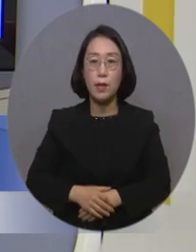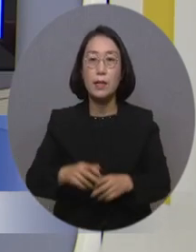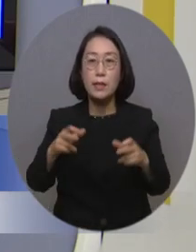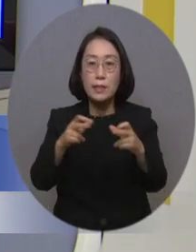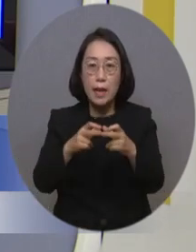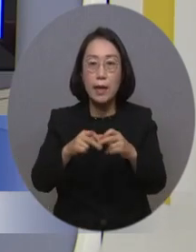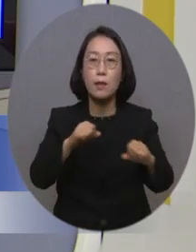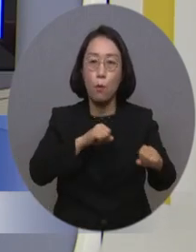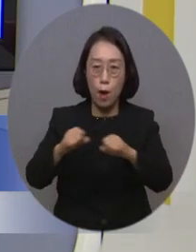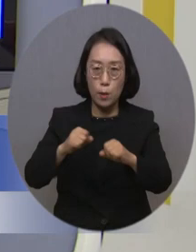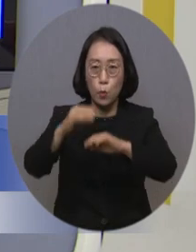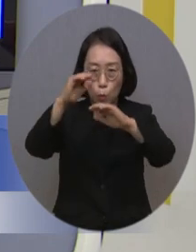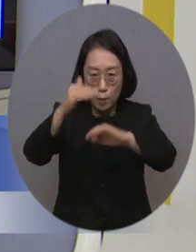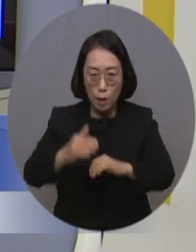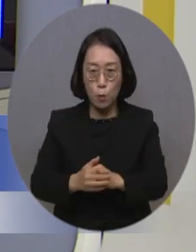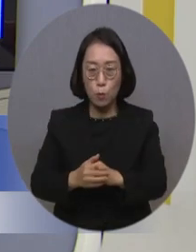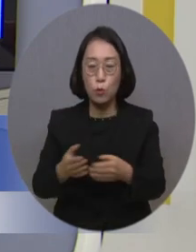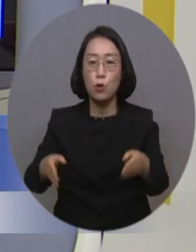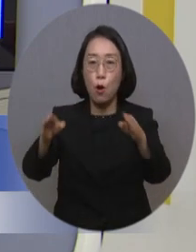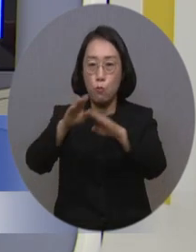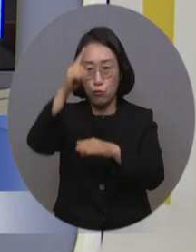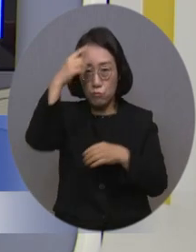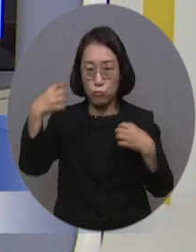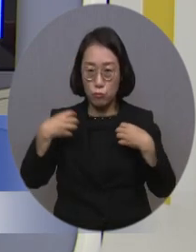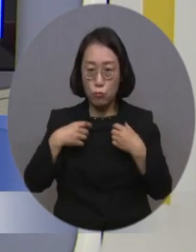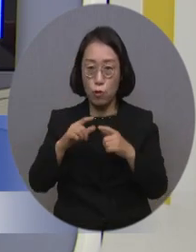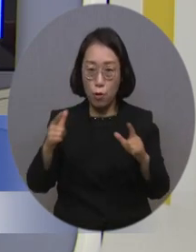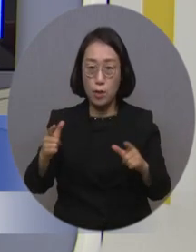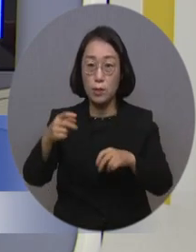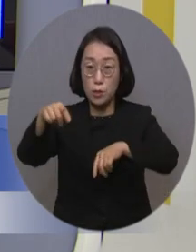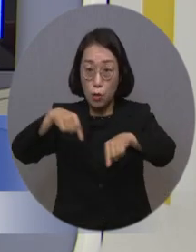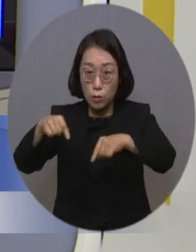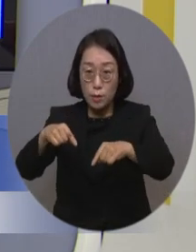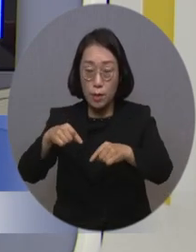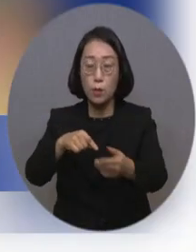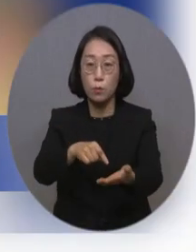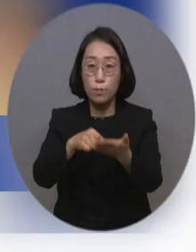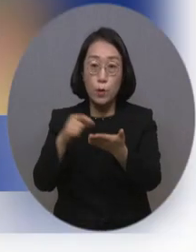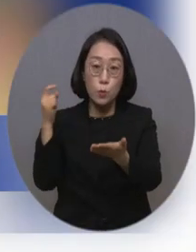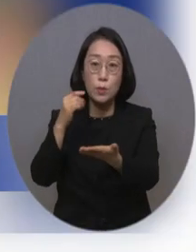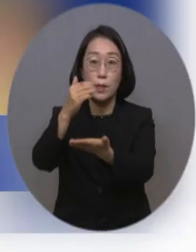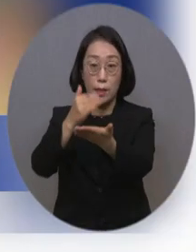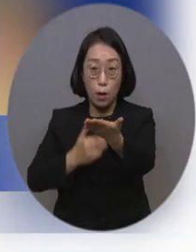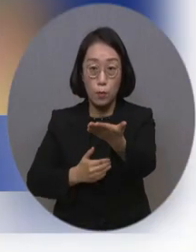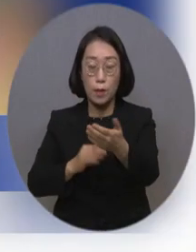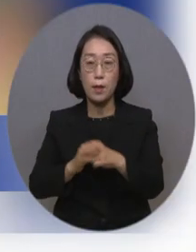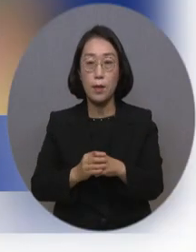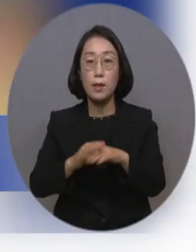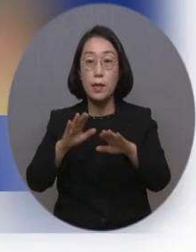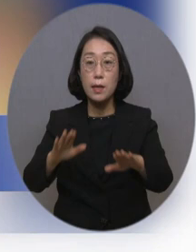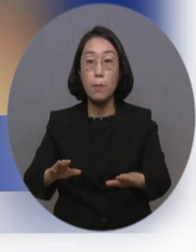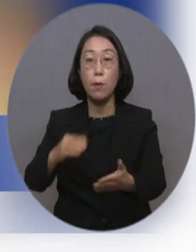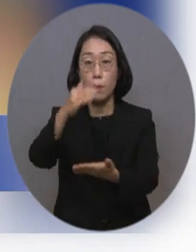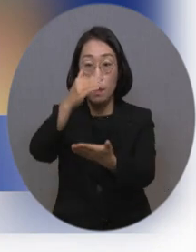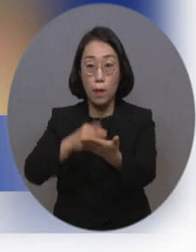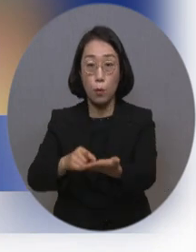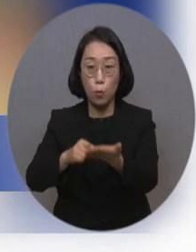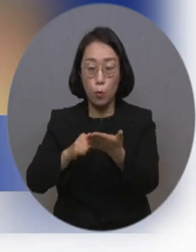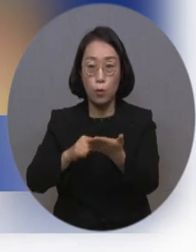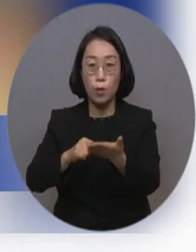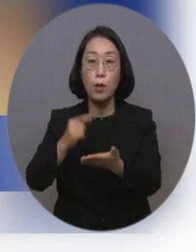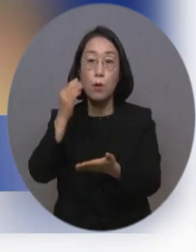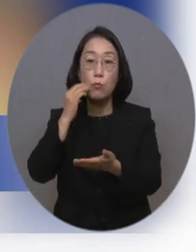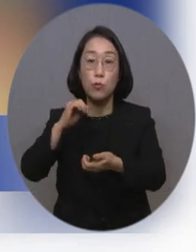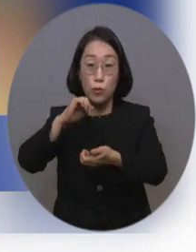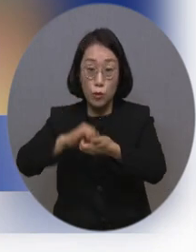현황과 정부나 유관단체의 정책 등 다채로운 소식을 전하고 있는데요. 이번 이미지 26호에서는 청와대 첫